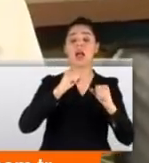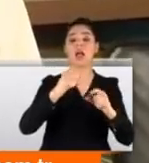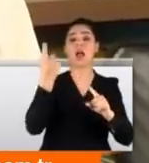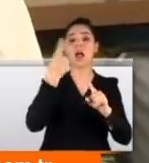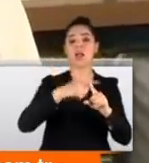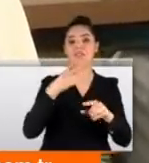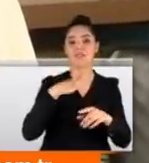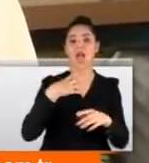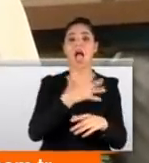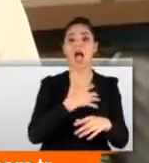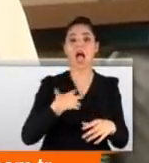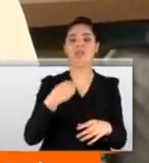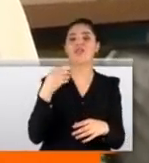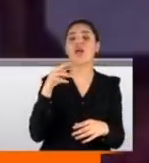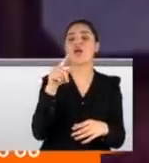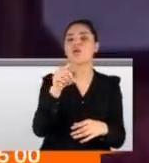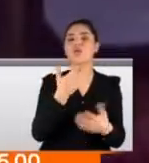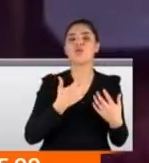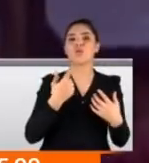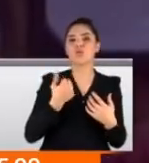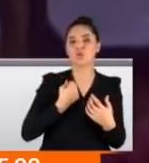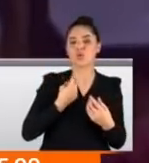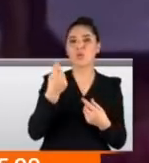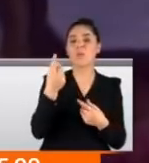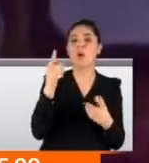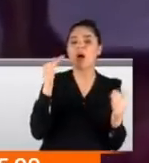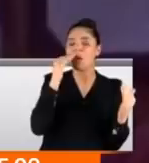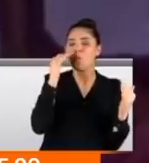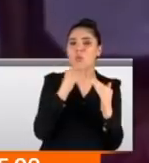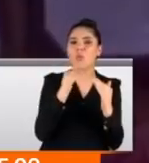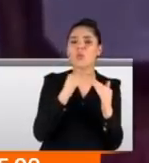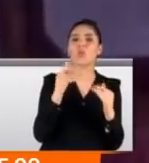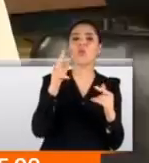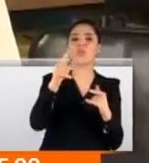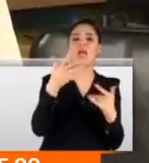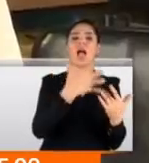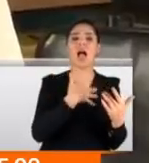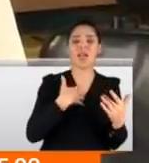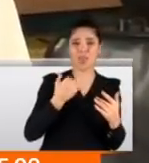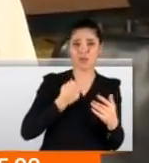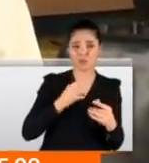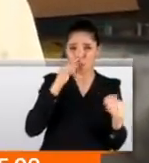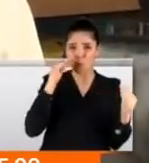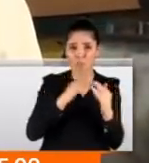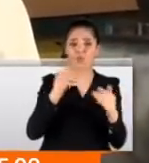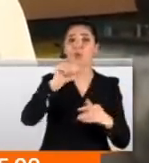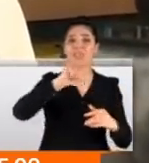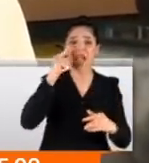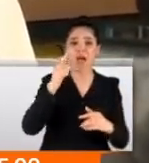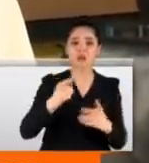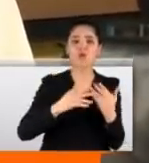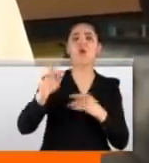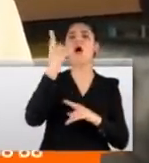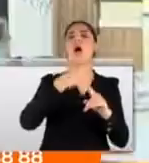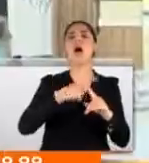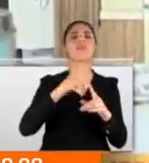sütüne en yakın yağdır. Yani yeni doğan bebeğe bile verilebilir. Anne sütüne en yakın yağ olması sebebiyle son derece büyük bir